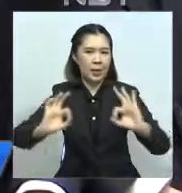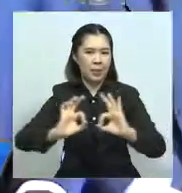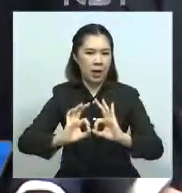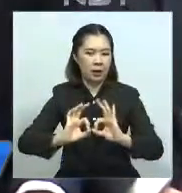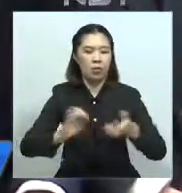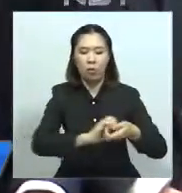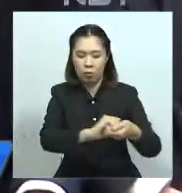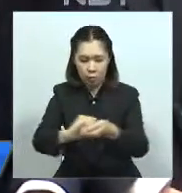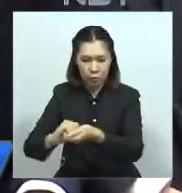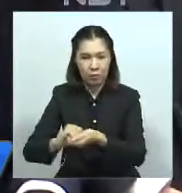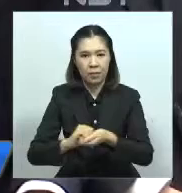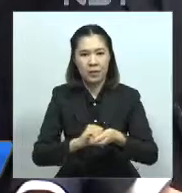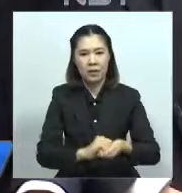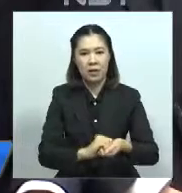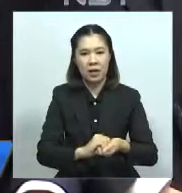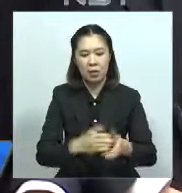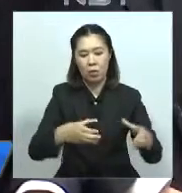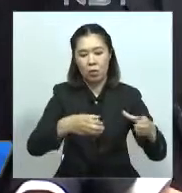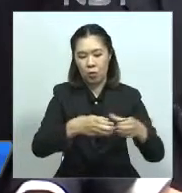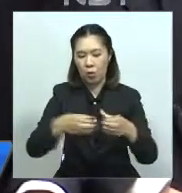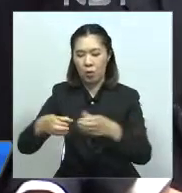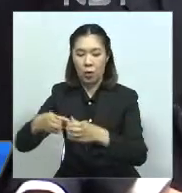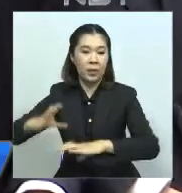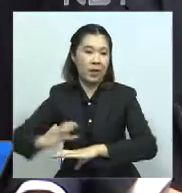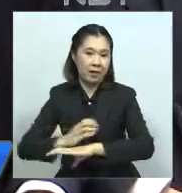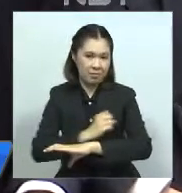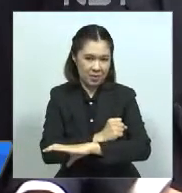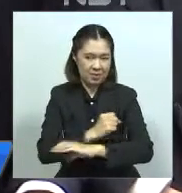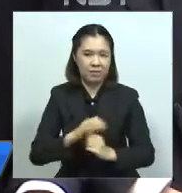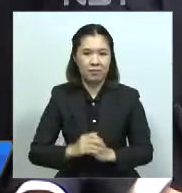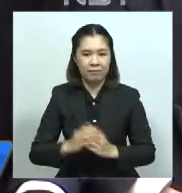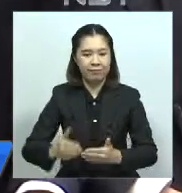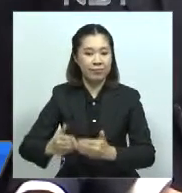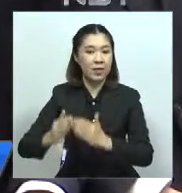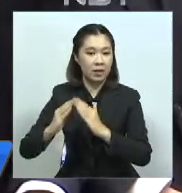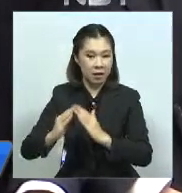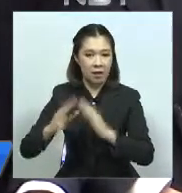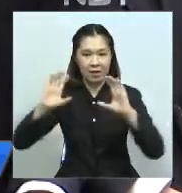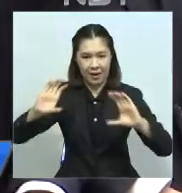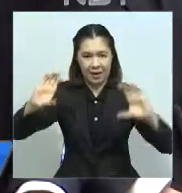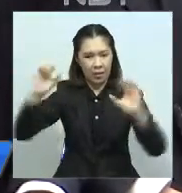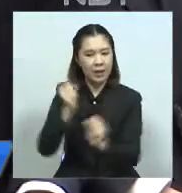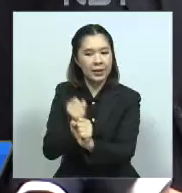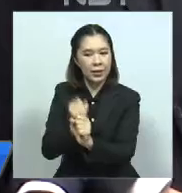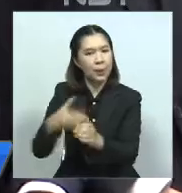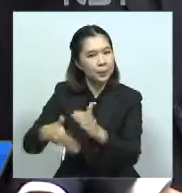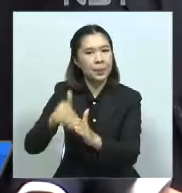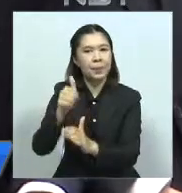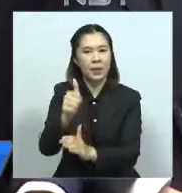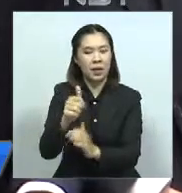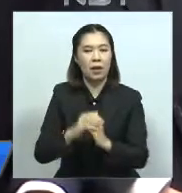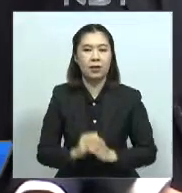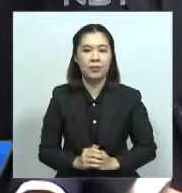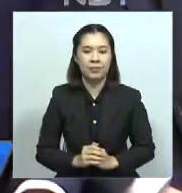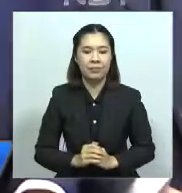ร่วมมือกันในระหว่างพรรคการเมืองเพื่อให้มีการจัดตั้งรัฐบาลได้แต่ก็อย่างที่ทุกท่